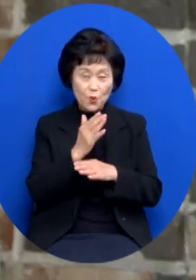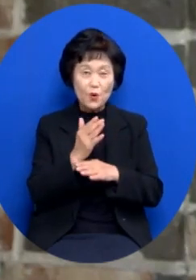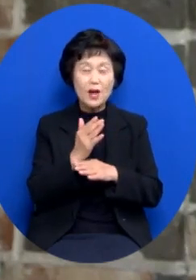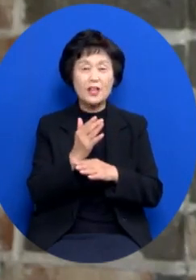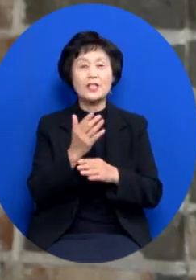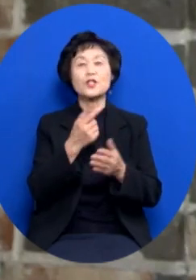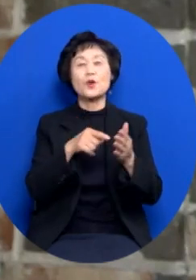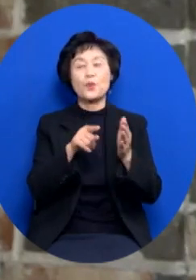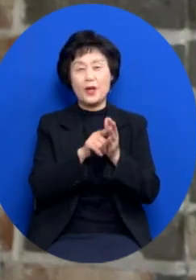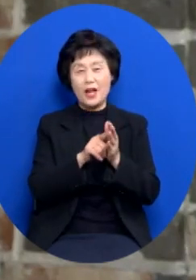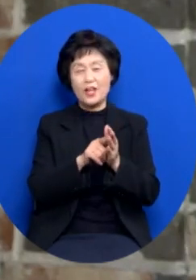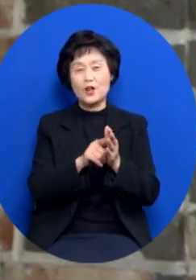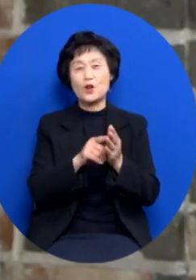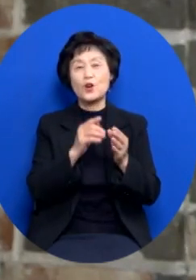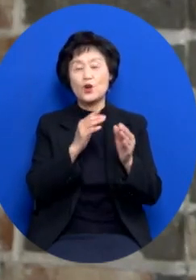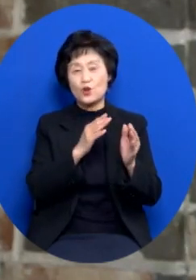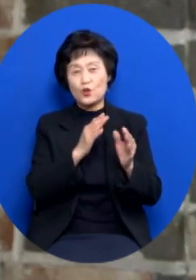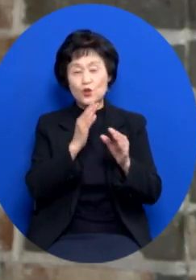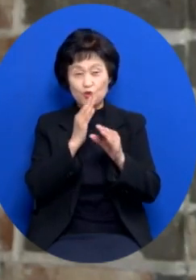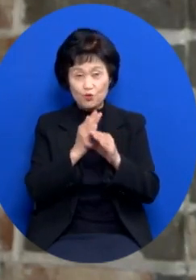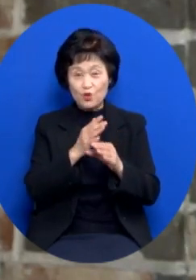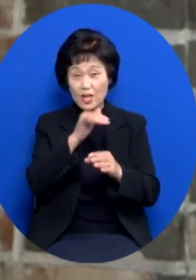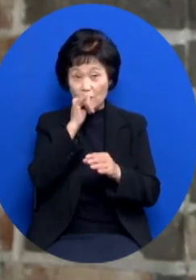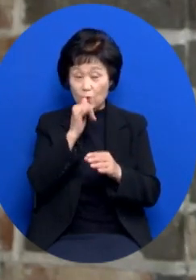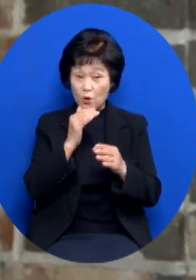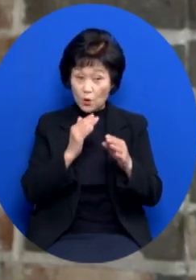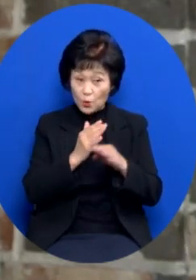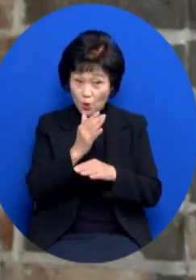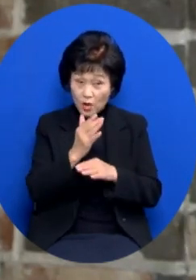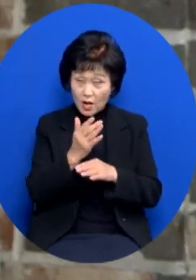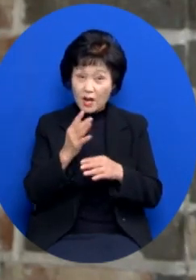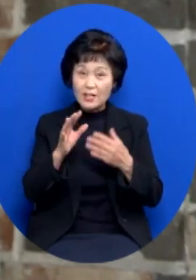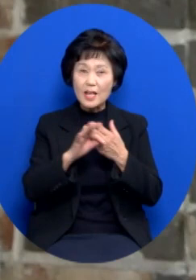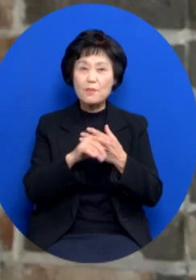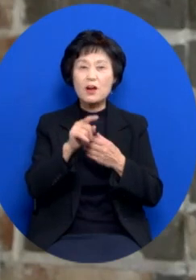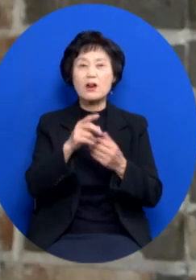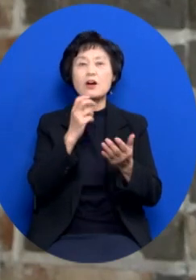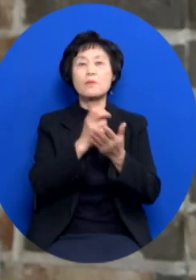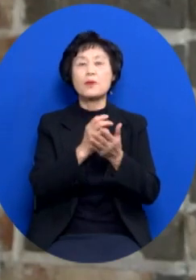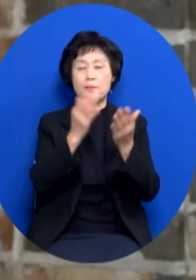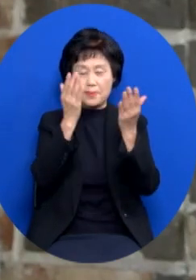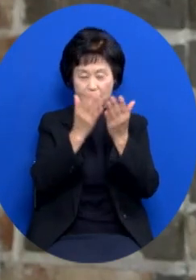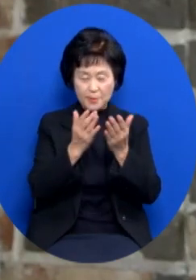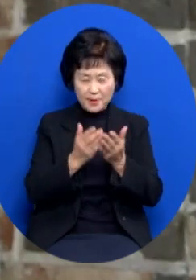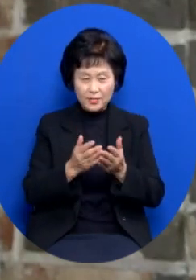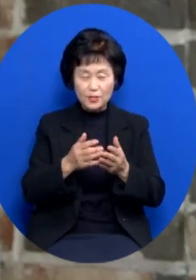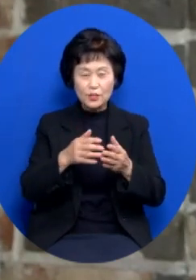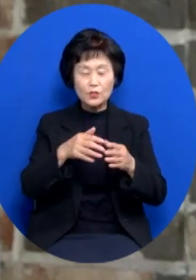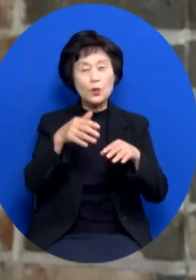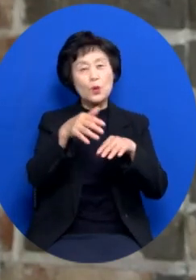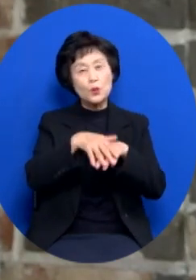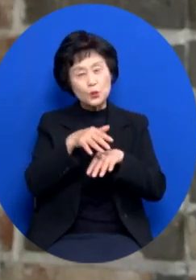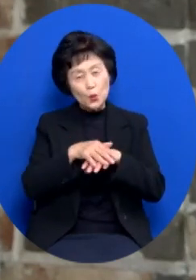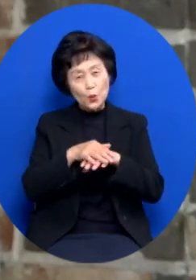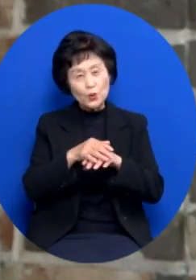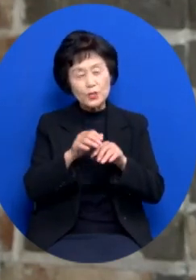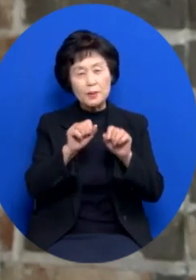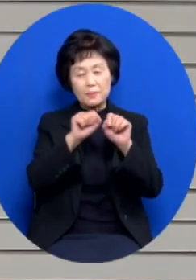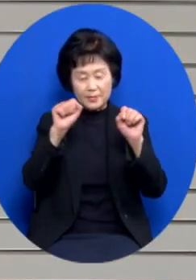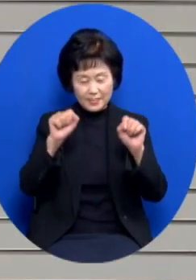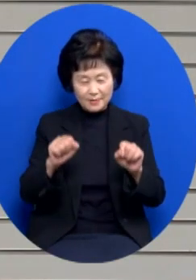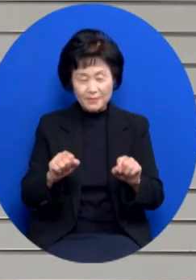있습니다. 그러면 이제 새 헌법이 통과되면 그 헌법에 맞춰서 조직이라든지 시스템 같은 걸 좀 개편해야 될 그런 부분이